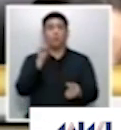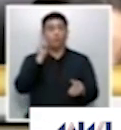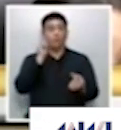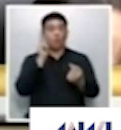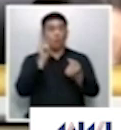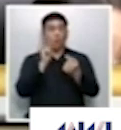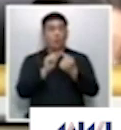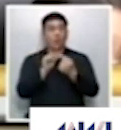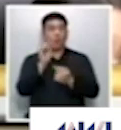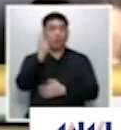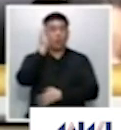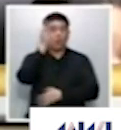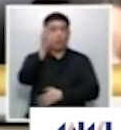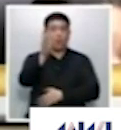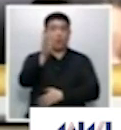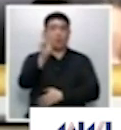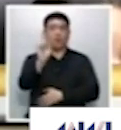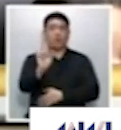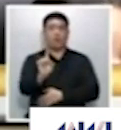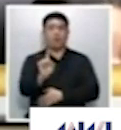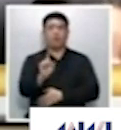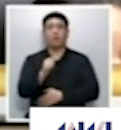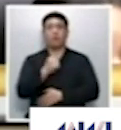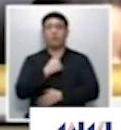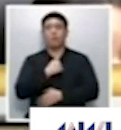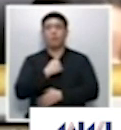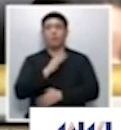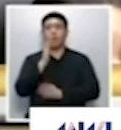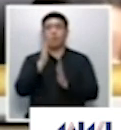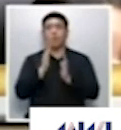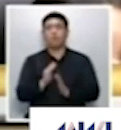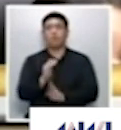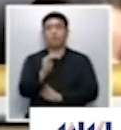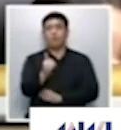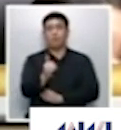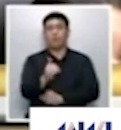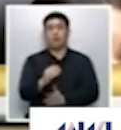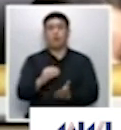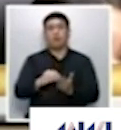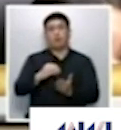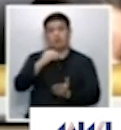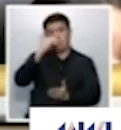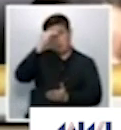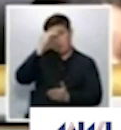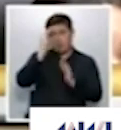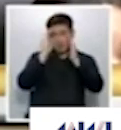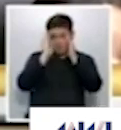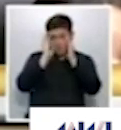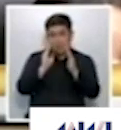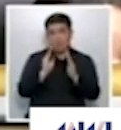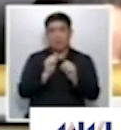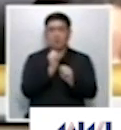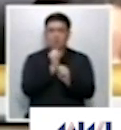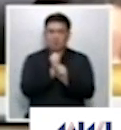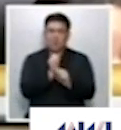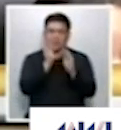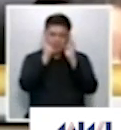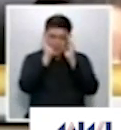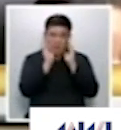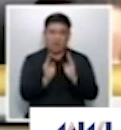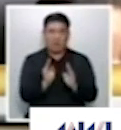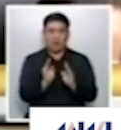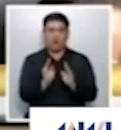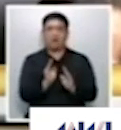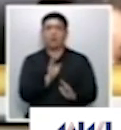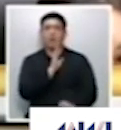ผู้อื่นอย่างยิ่งเพราะว่าบางคนเคยเรียนดีเคยทำงานดีเมื่อพฤ